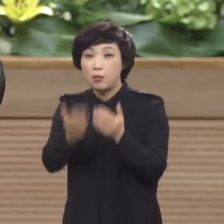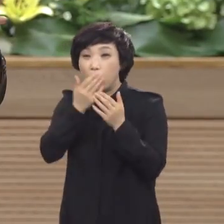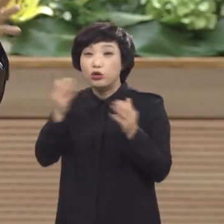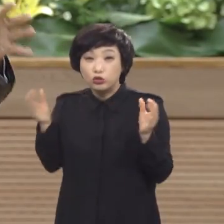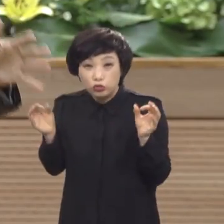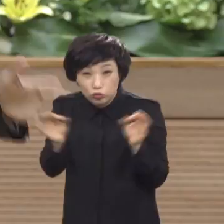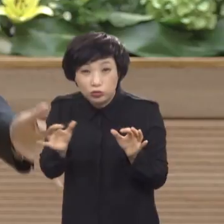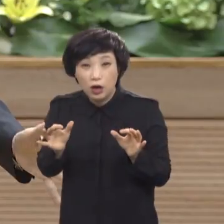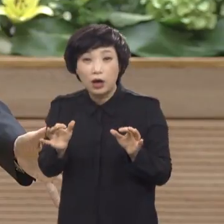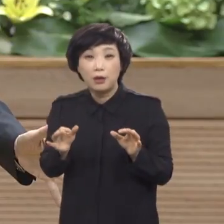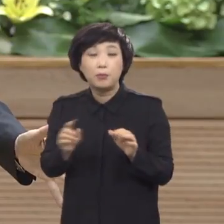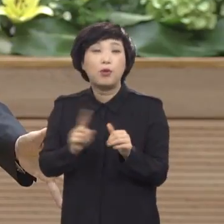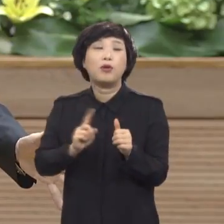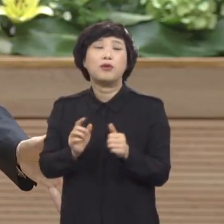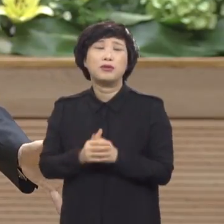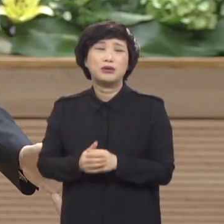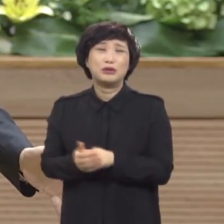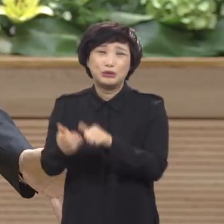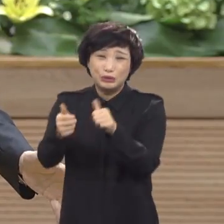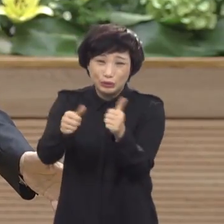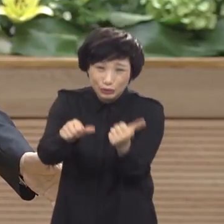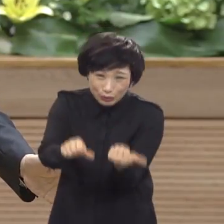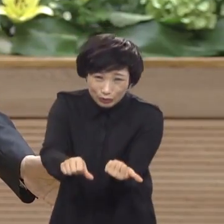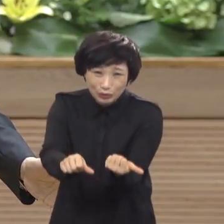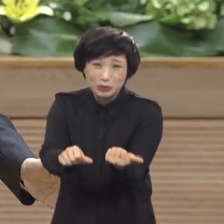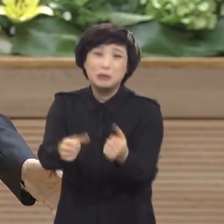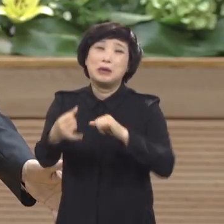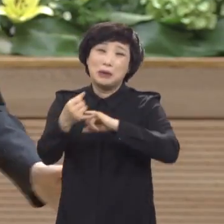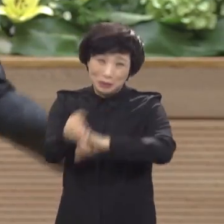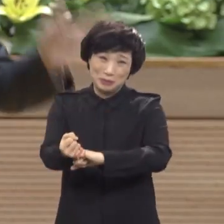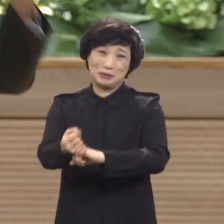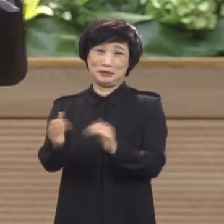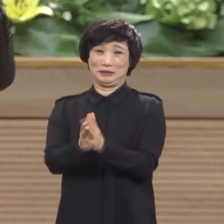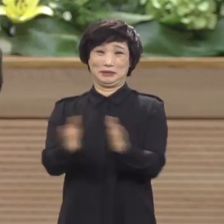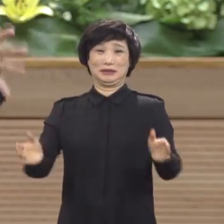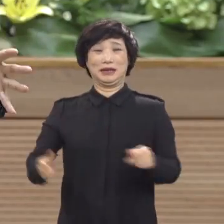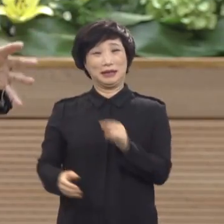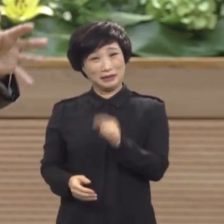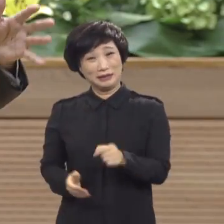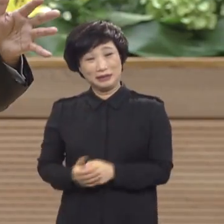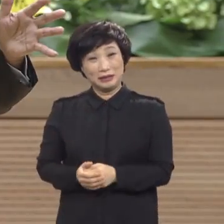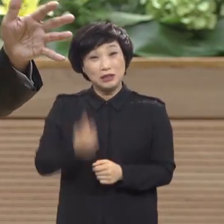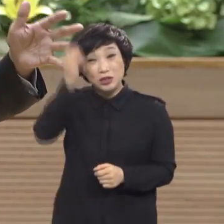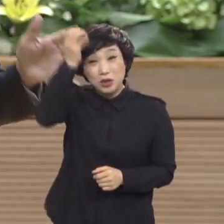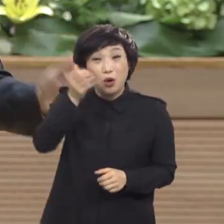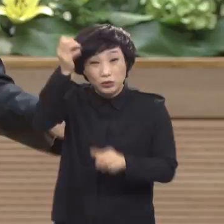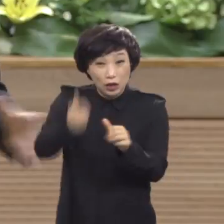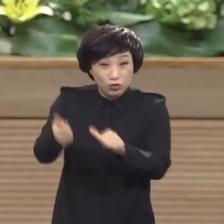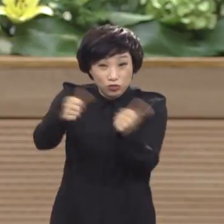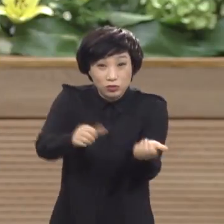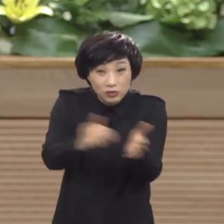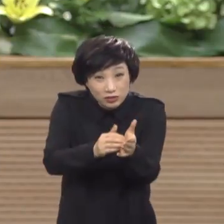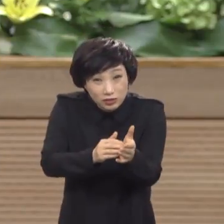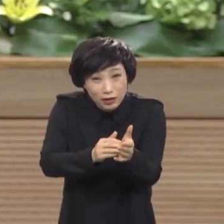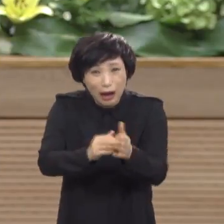순간에 그에게는 정령 죽음이 왔는데 영혼의 죽음만